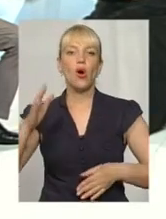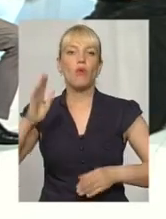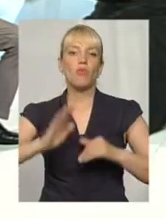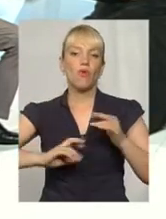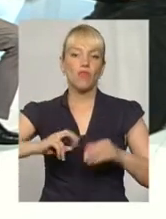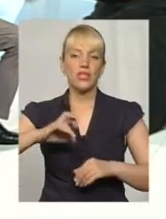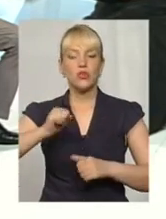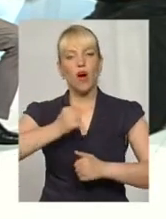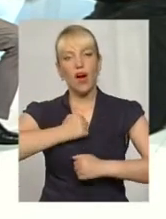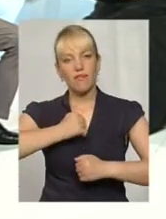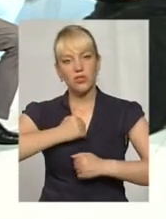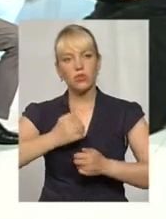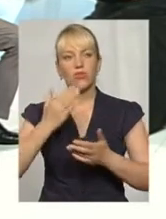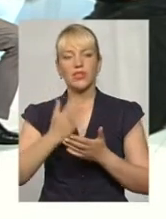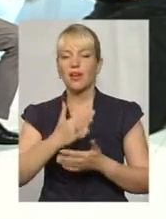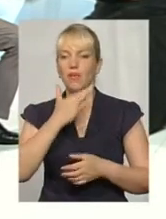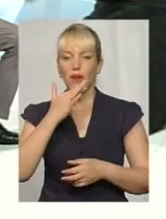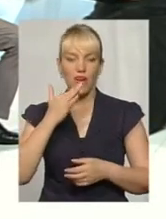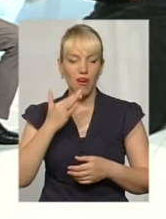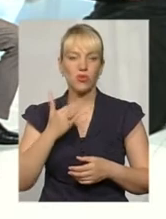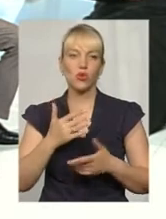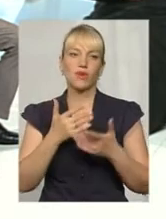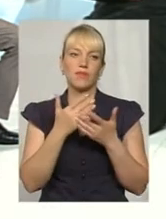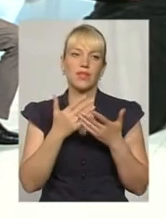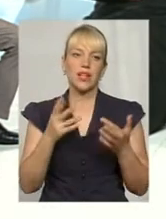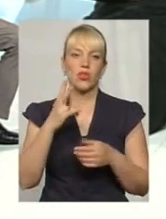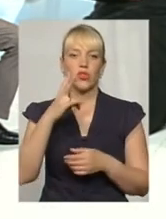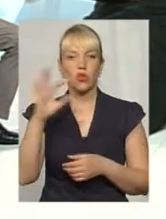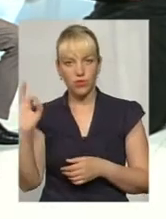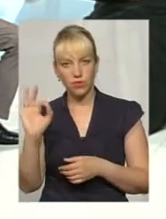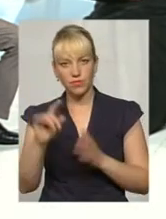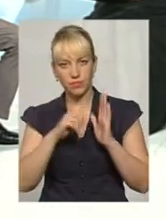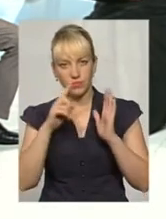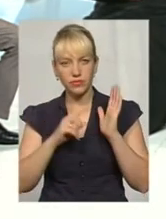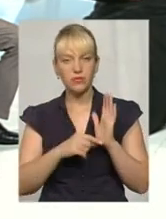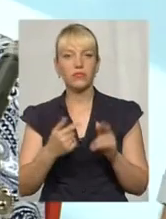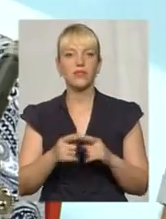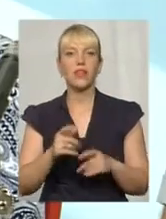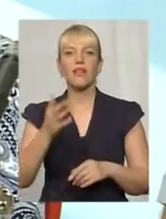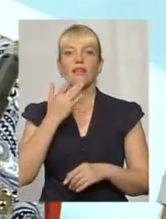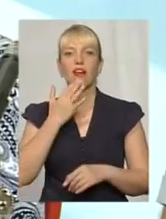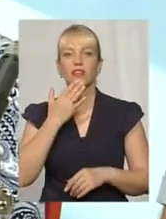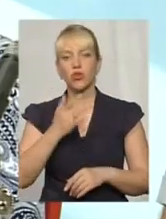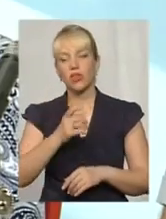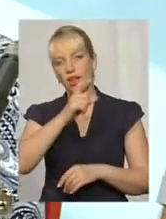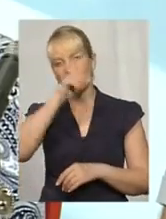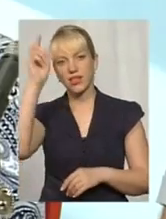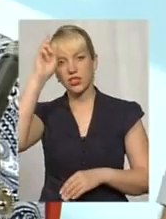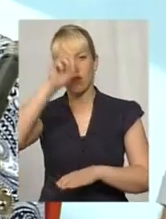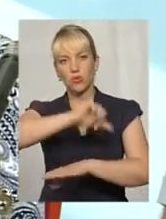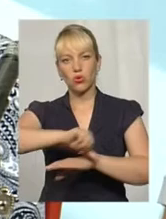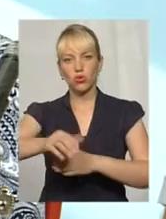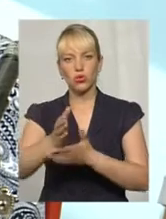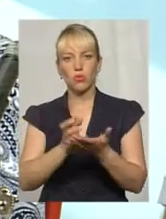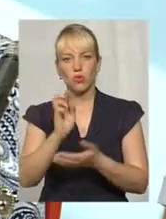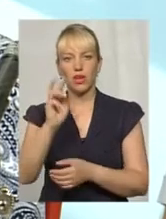багато різноманітних «але». А тут? Дякую вам за запитання. Національна академія Державної прикордонної служби України імені